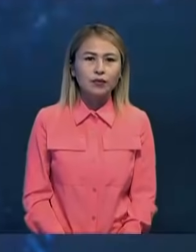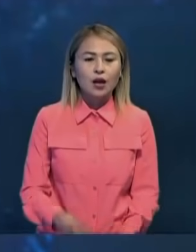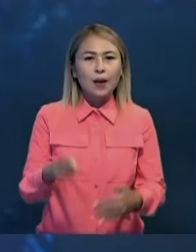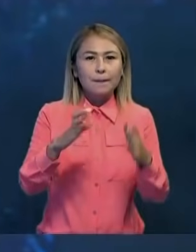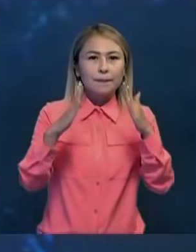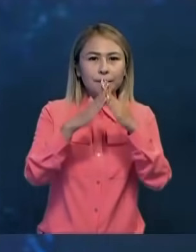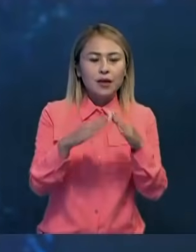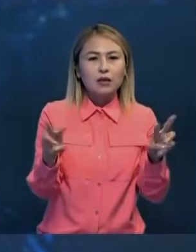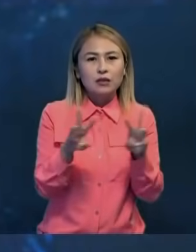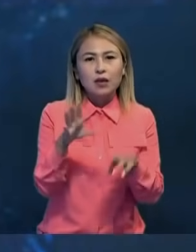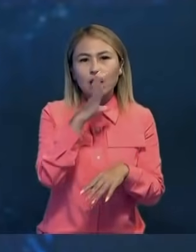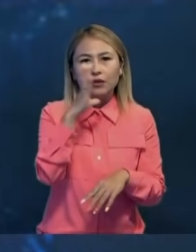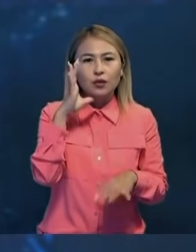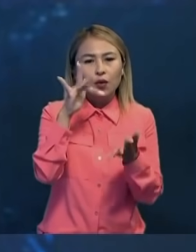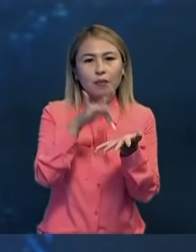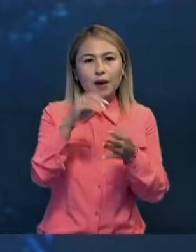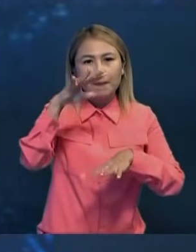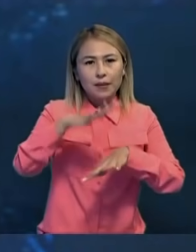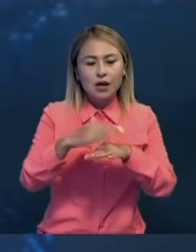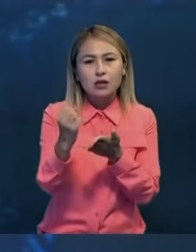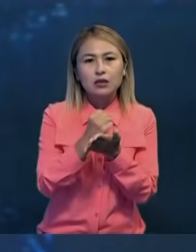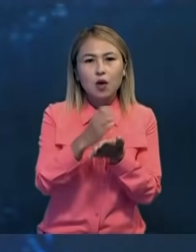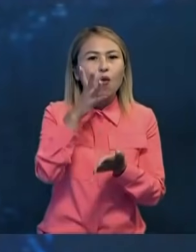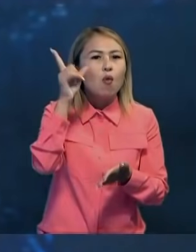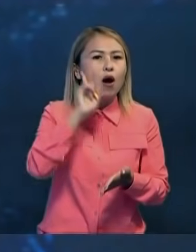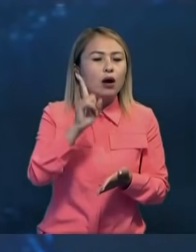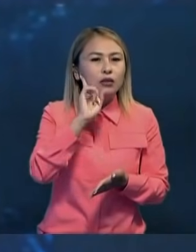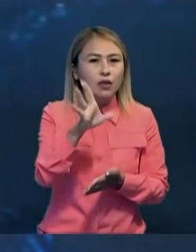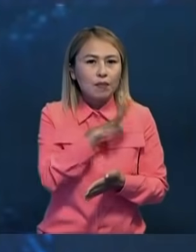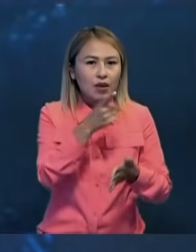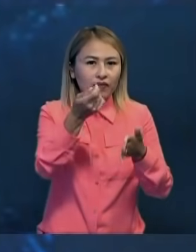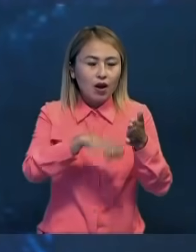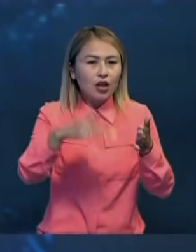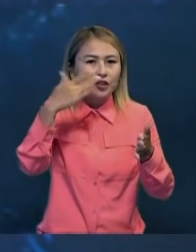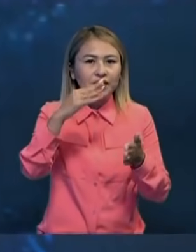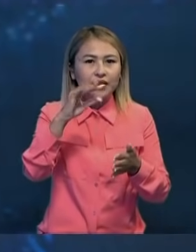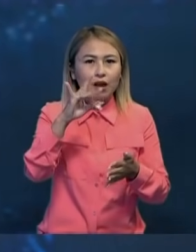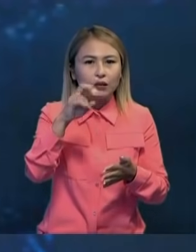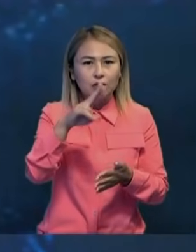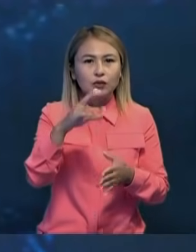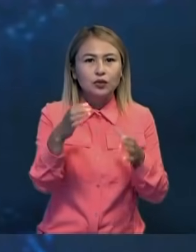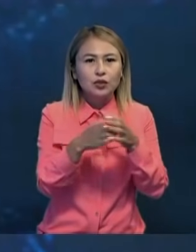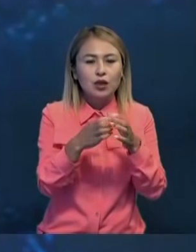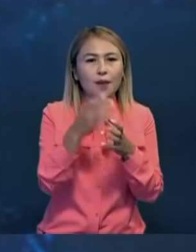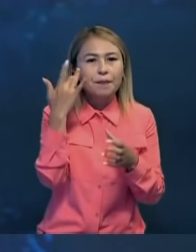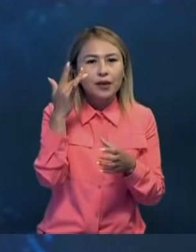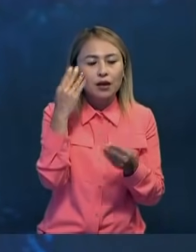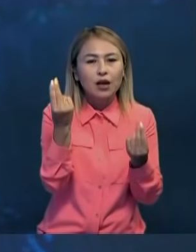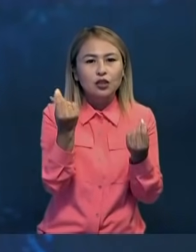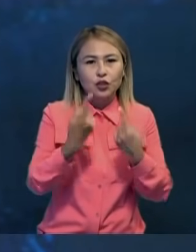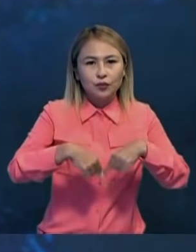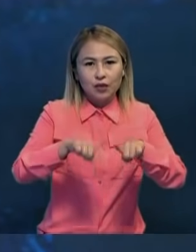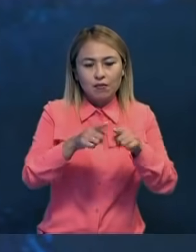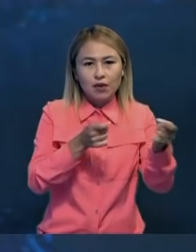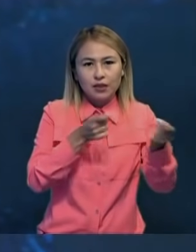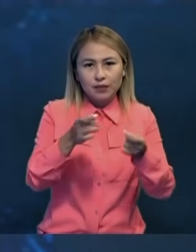Ақ үй әкімшілігі Ауғанстан орталық банкінің резервтерін уақытша бұғаттап тастады. Олар ақштың федералды қор жүйесі және америкалық